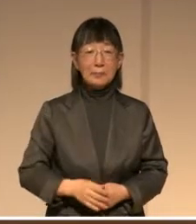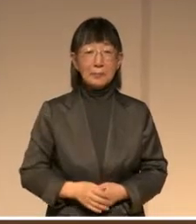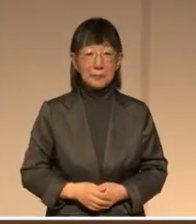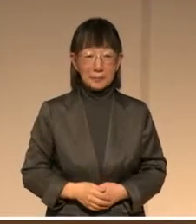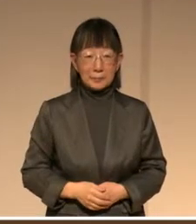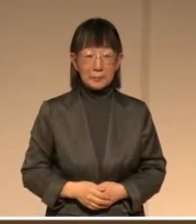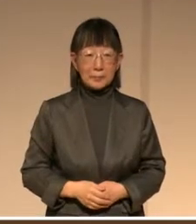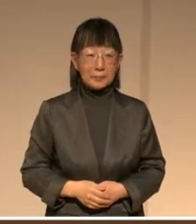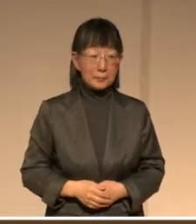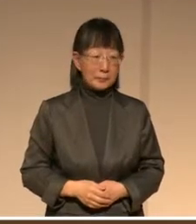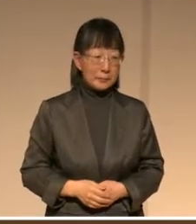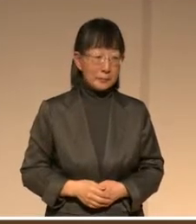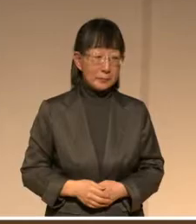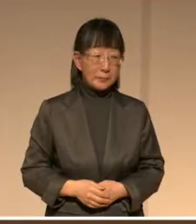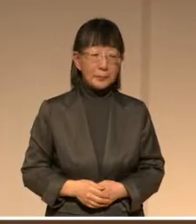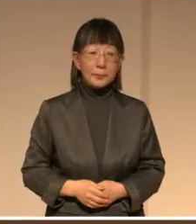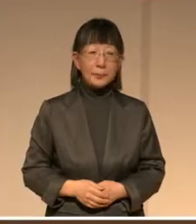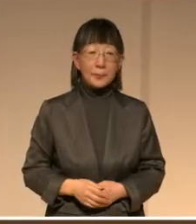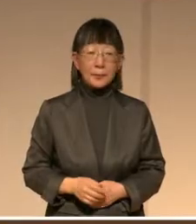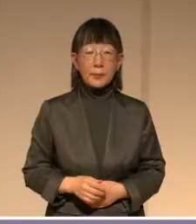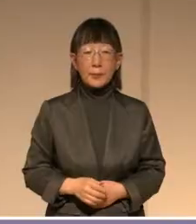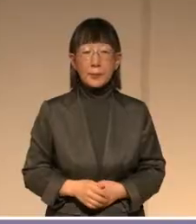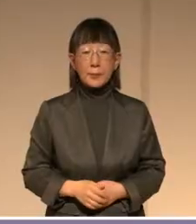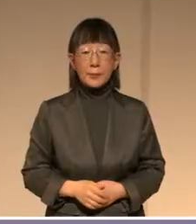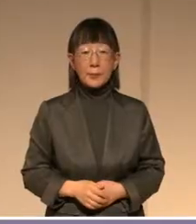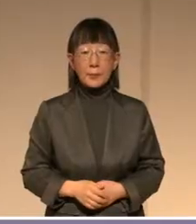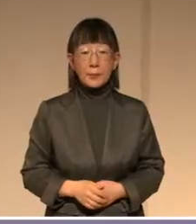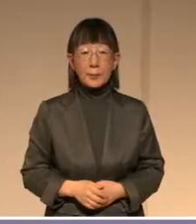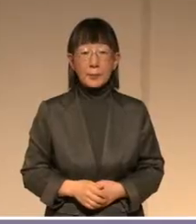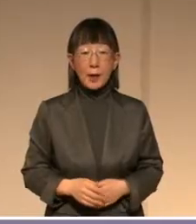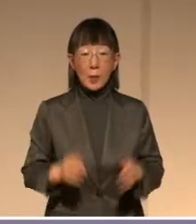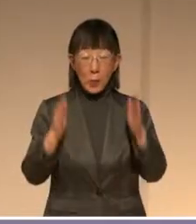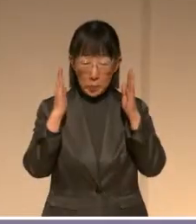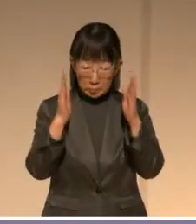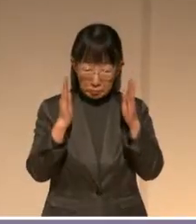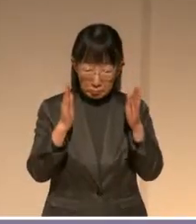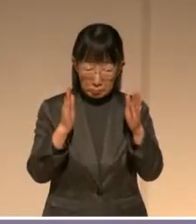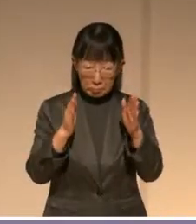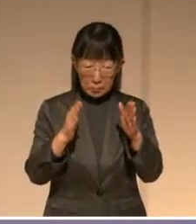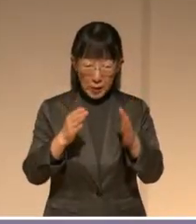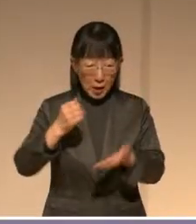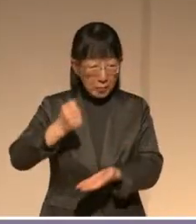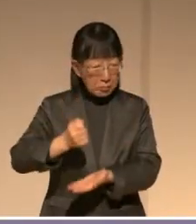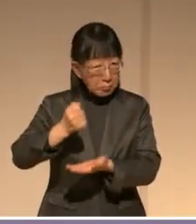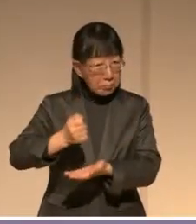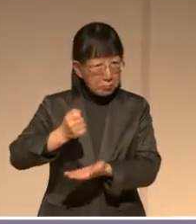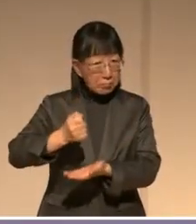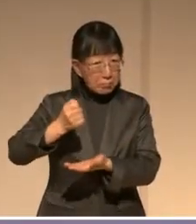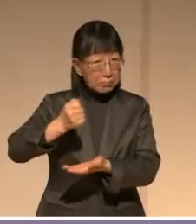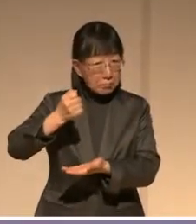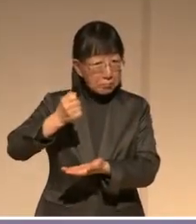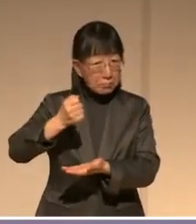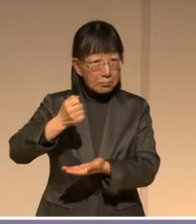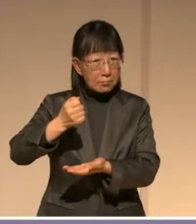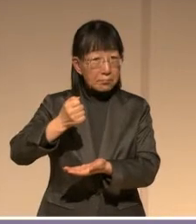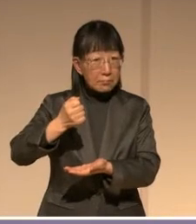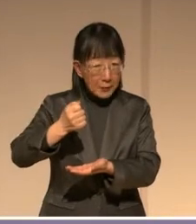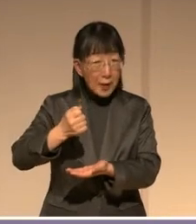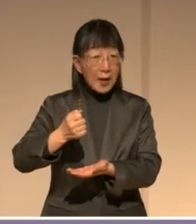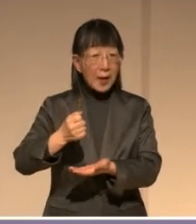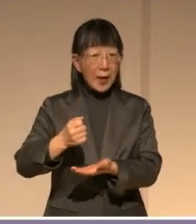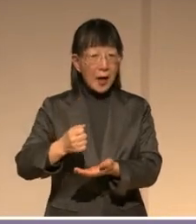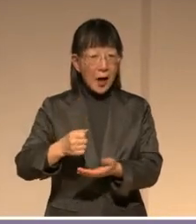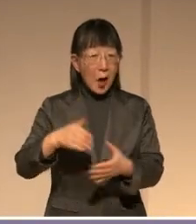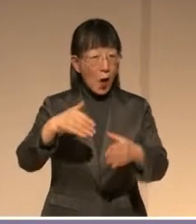そうでも一生懸命食べたボーナスとかをつぎ込んで